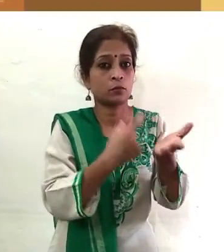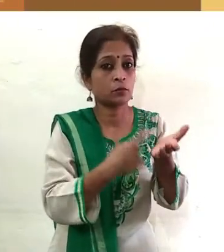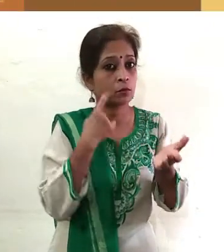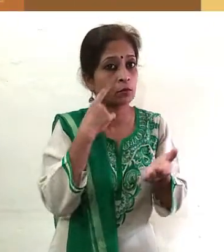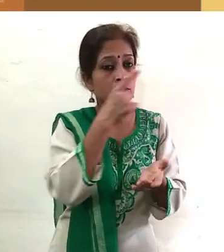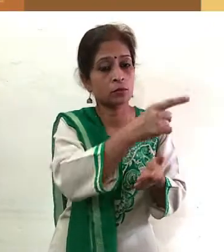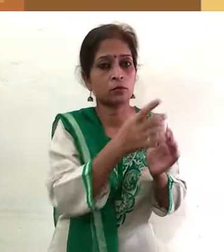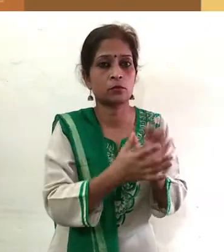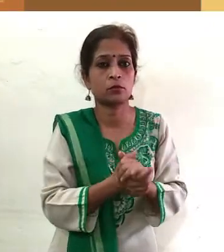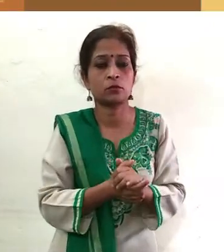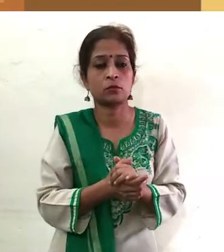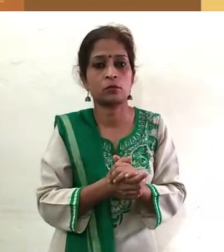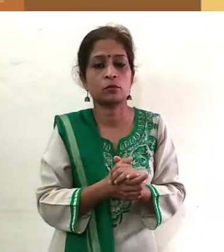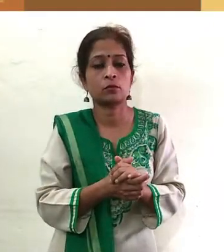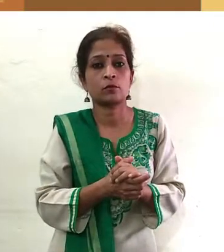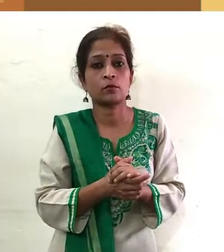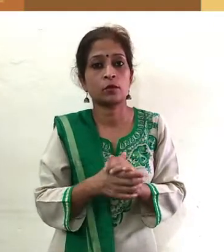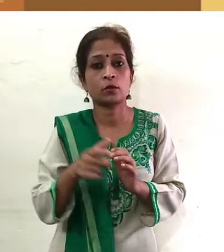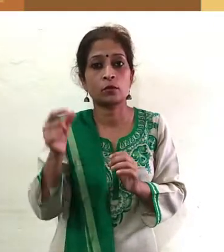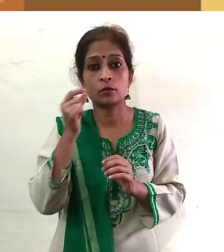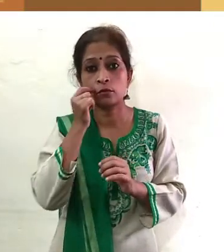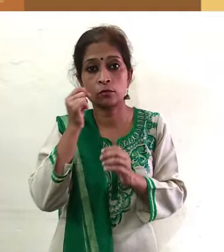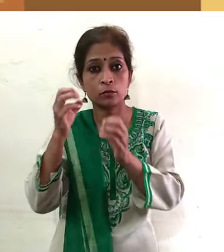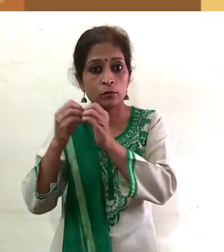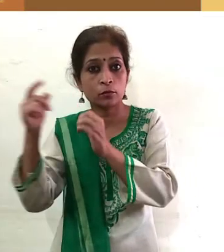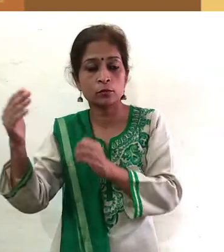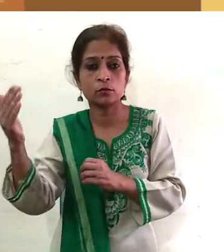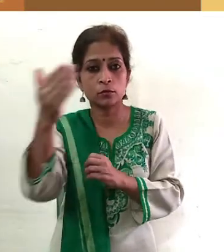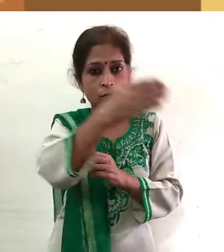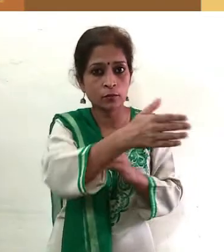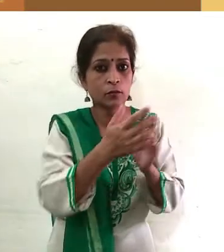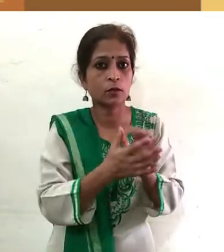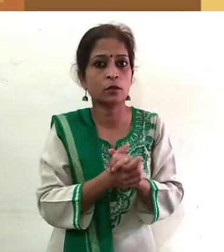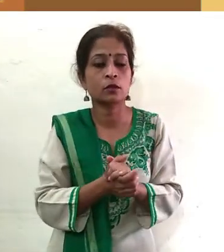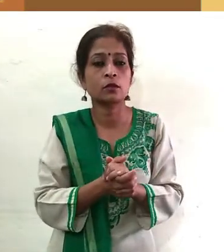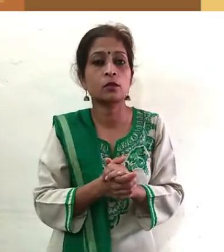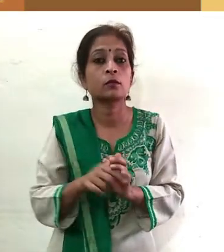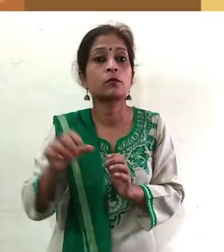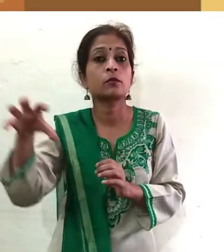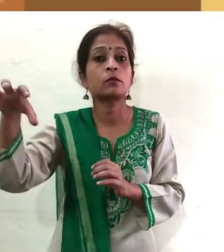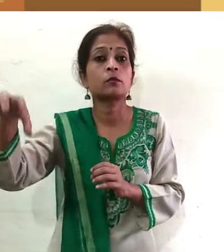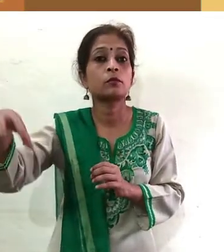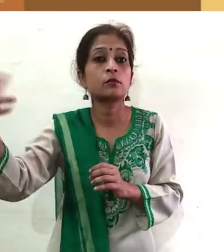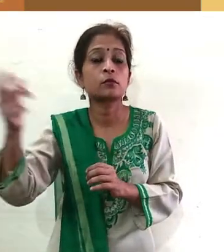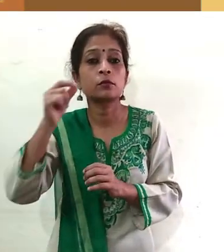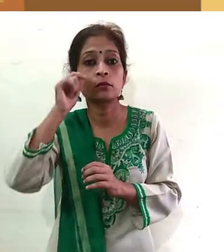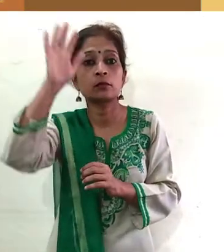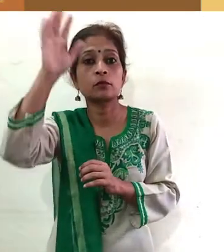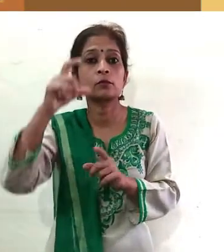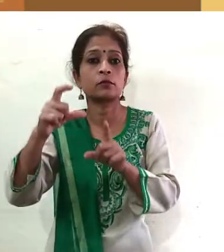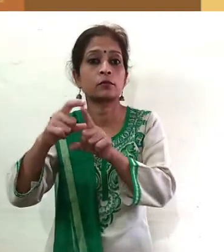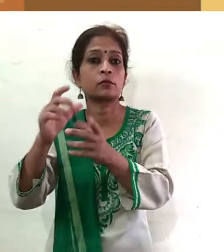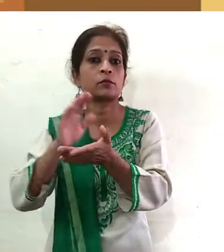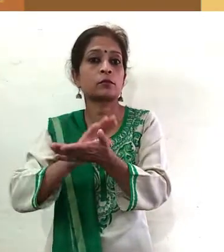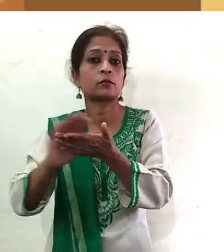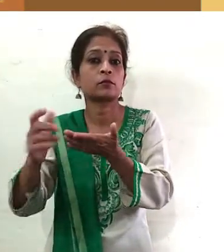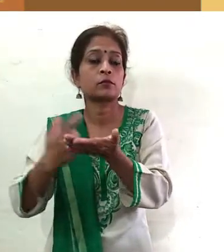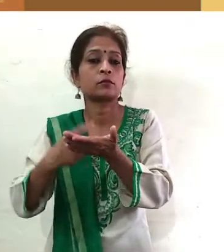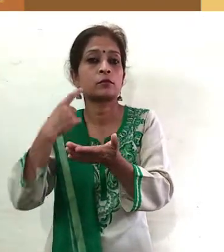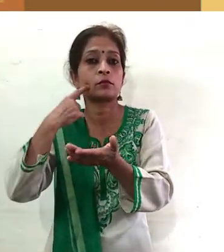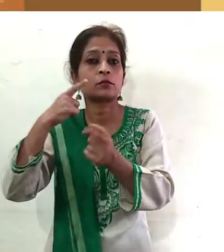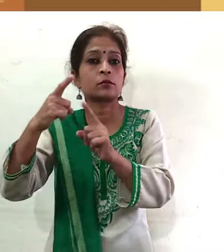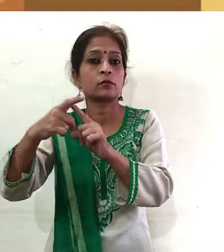गए उनके पास की गंध नरेश के पास राज्यसभा के पास कि कि चलो भाई अब बारी से विवाह कर दिया